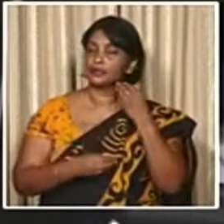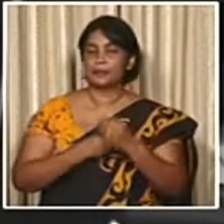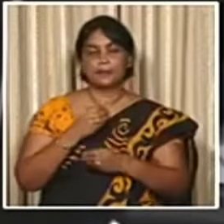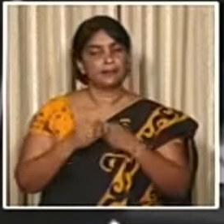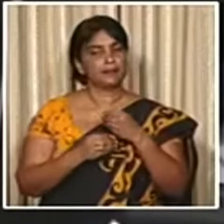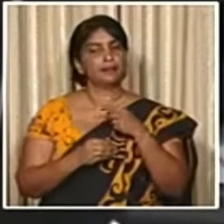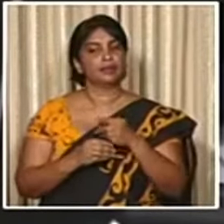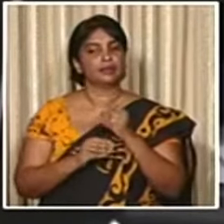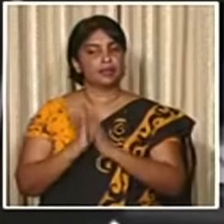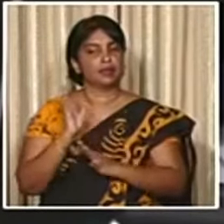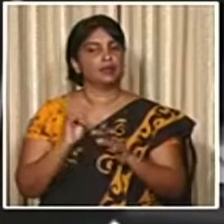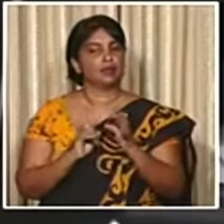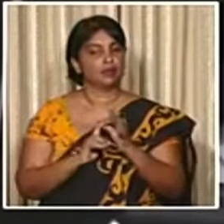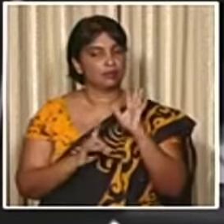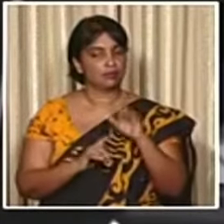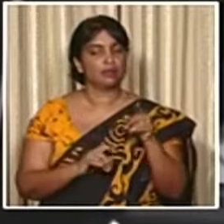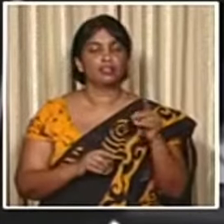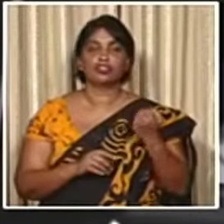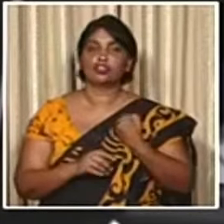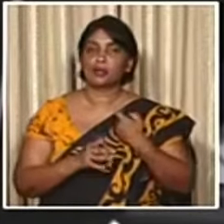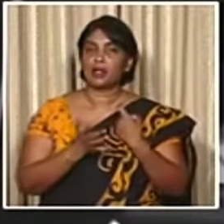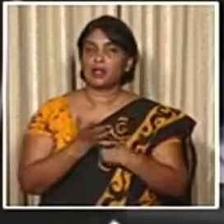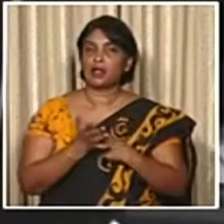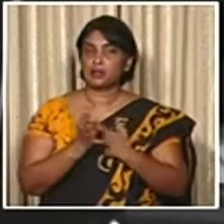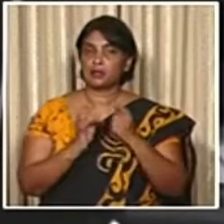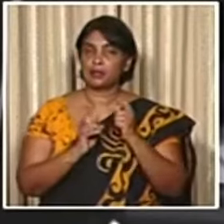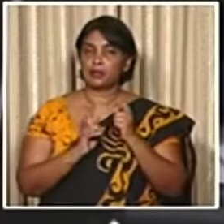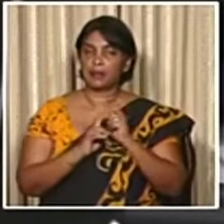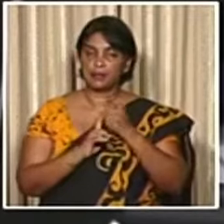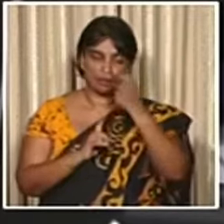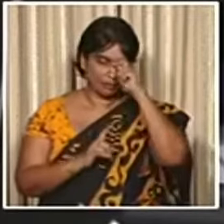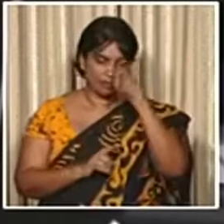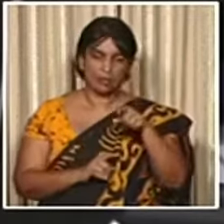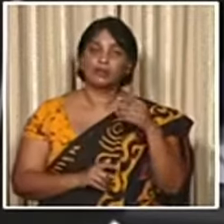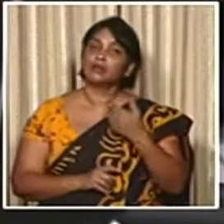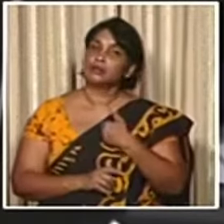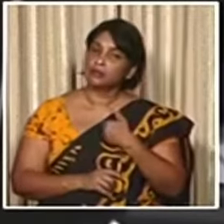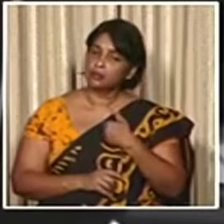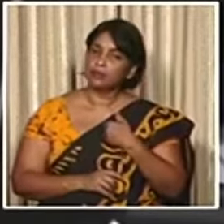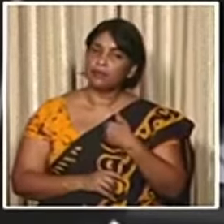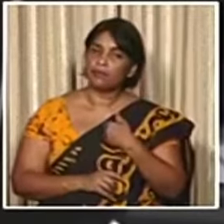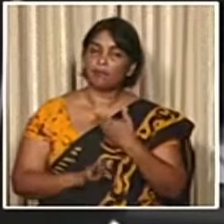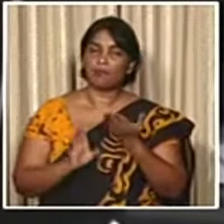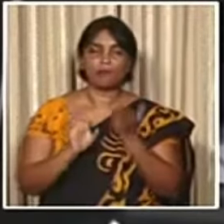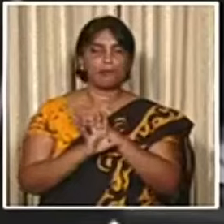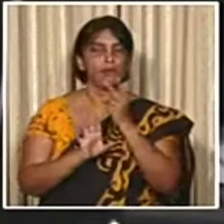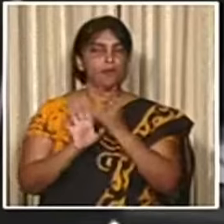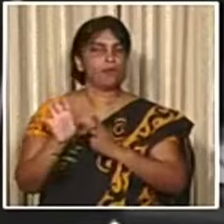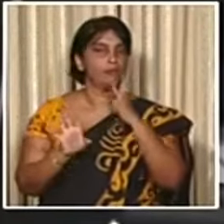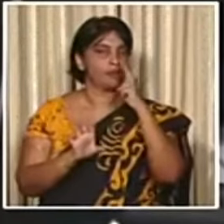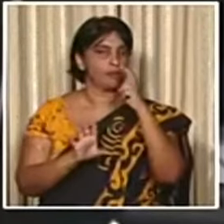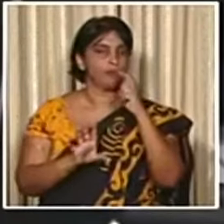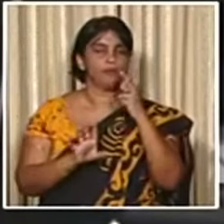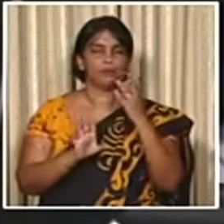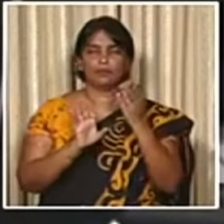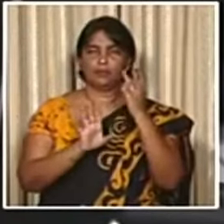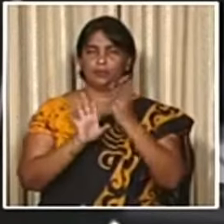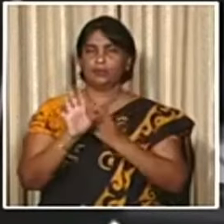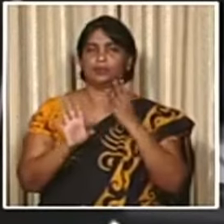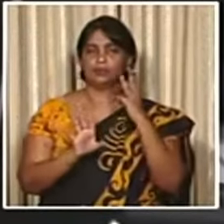කර්මාන්ත අමාත්‍යවරයා විදියට වෛද්‍ය රමේෂ් පතිරණ මැතිතුමත් මමත් මීට අවුරුදු දෙකමාරකට තුනකට